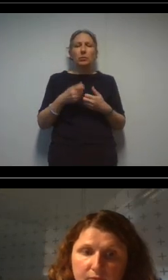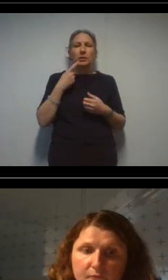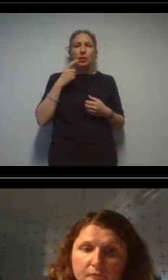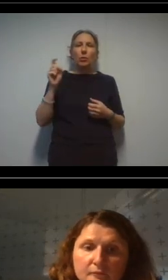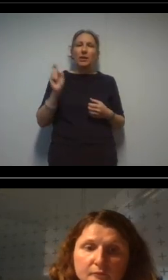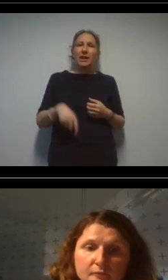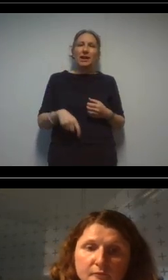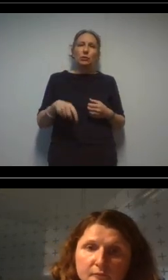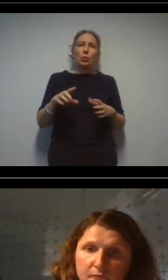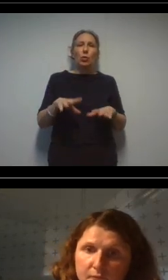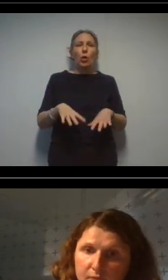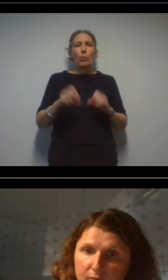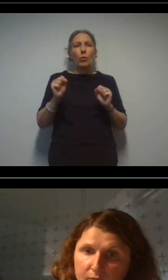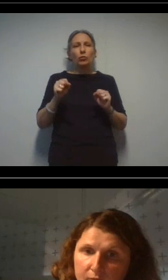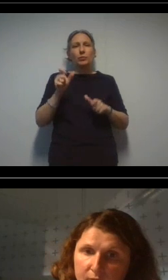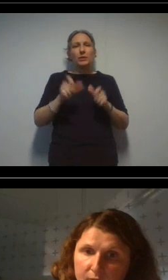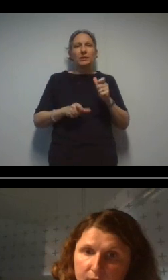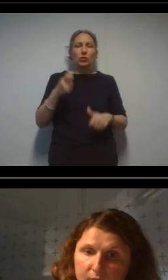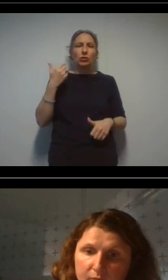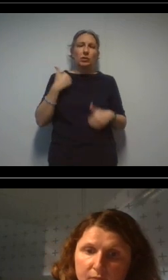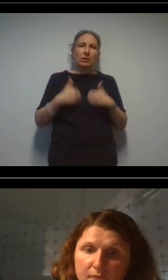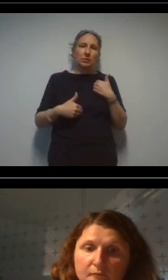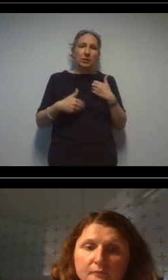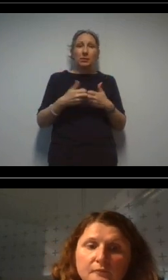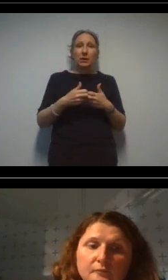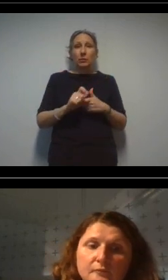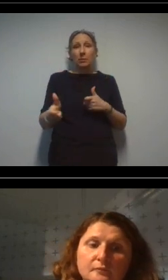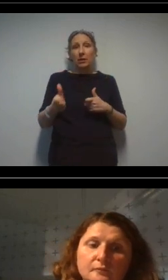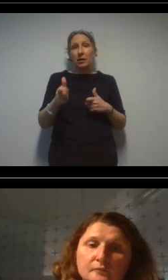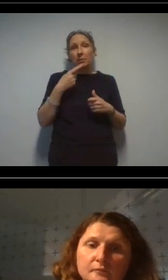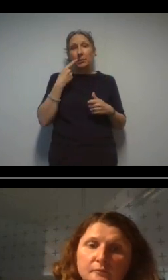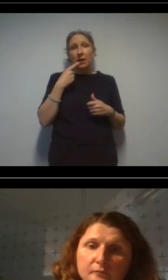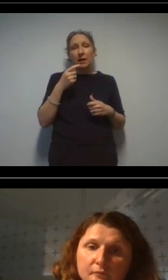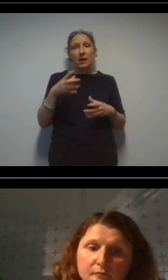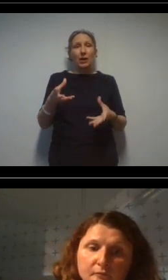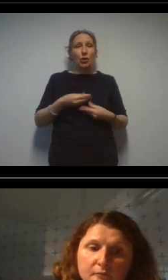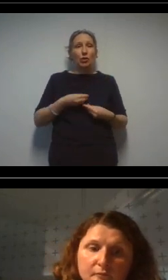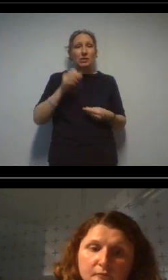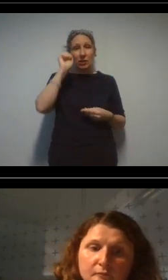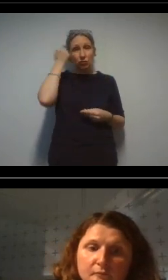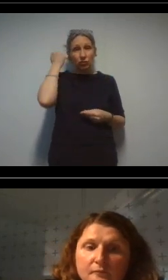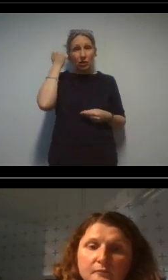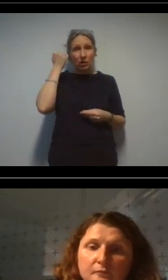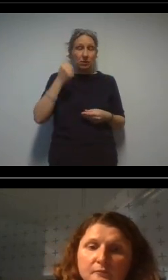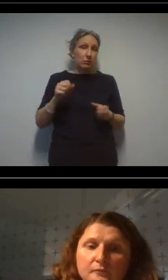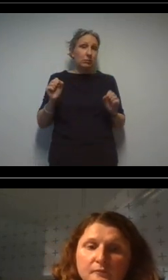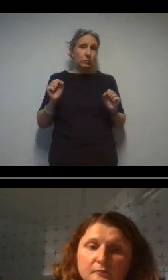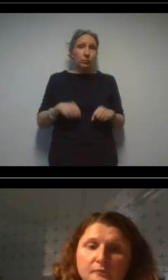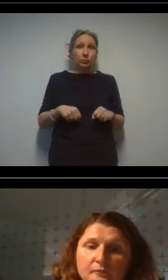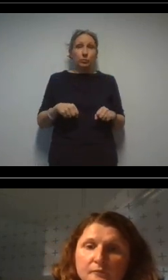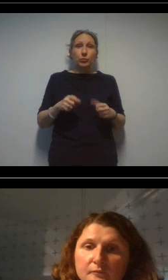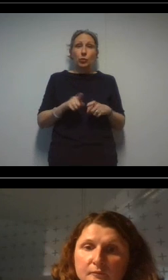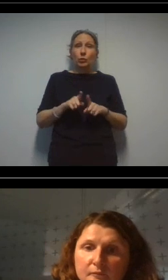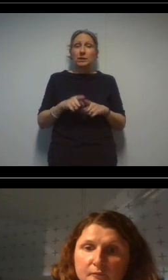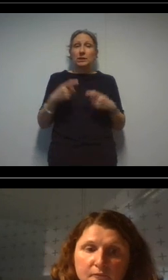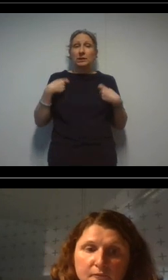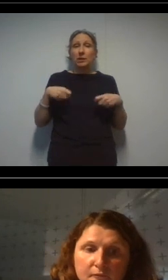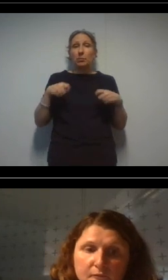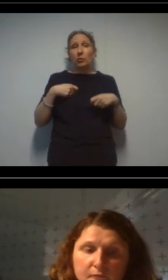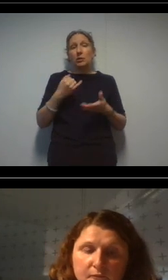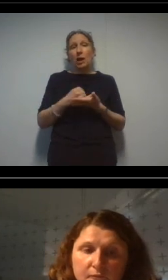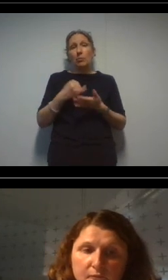possibilités, dont l'accueil de stagiaires, on va y venir juste après. Et sinon, vous pouvez du coup avoir des dépenses déductibles, c'est un peu comme